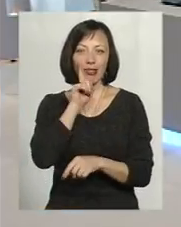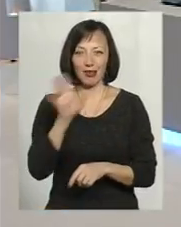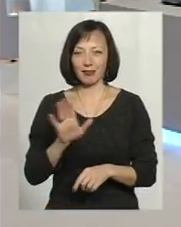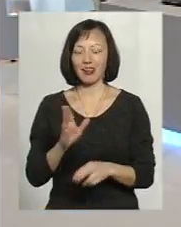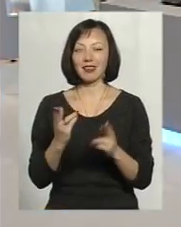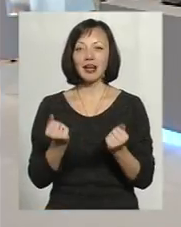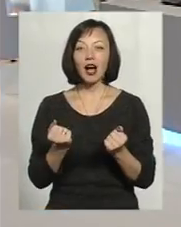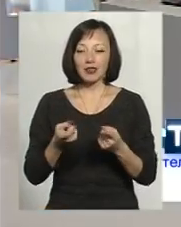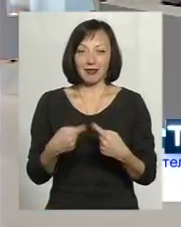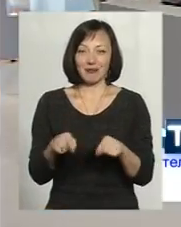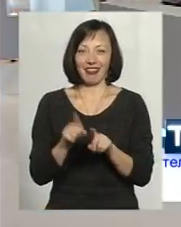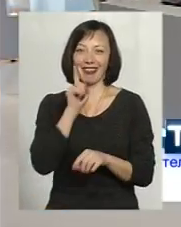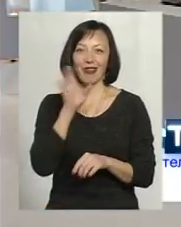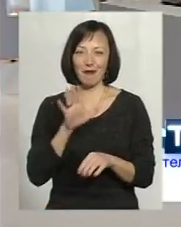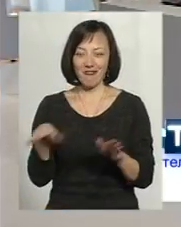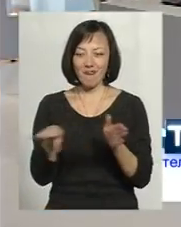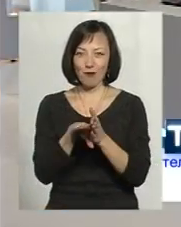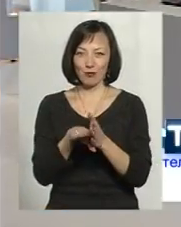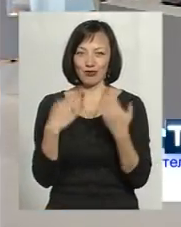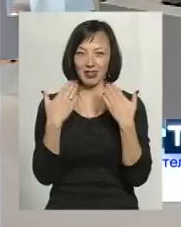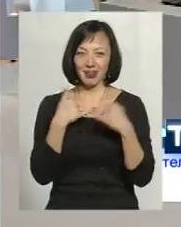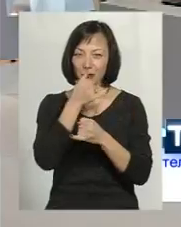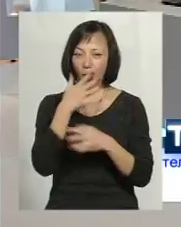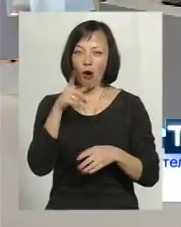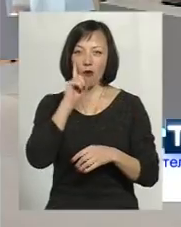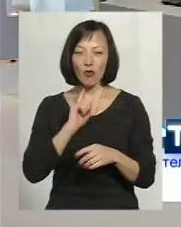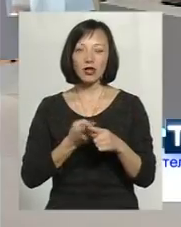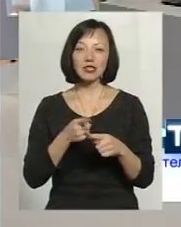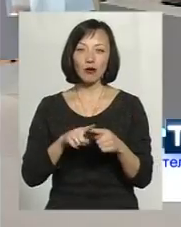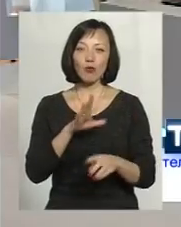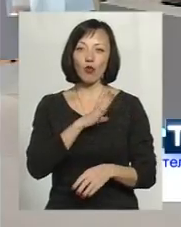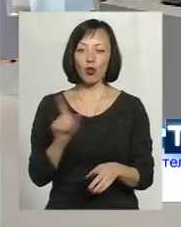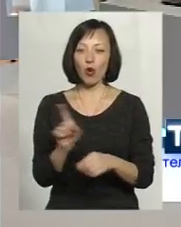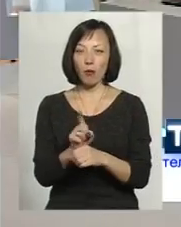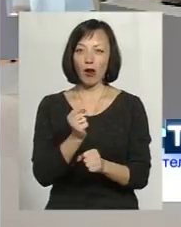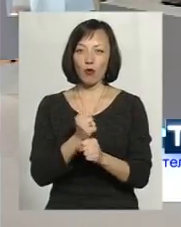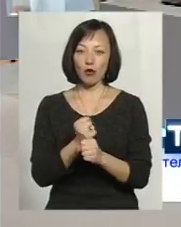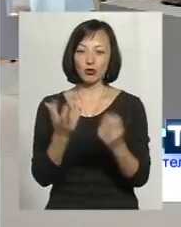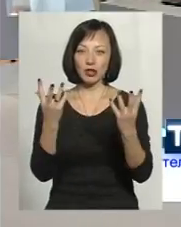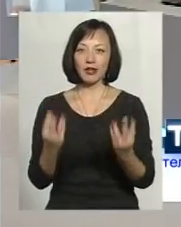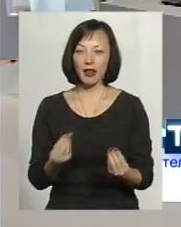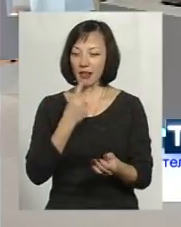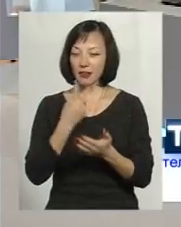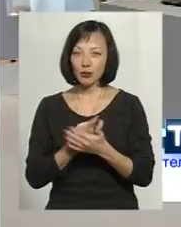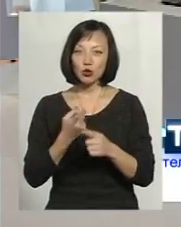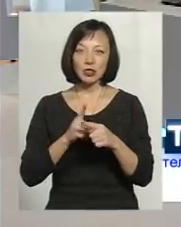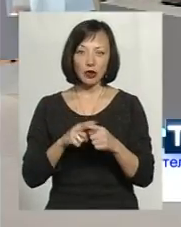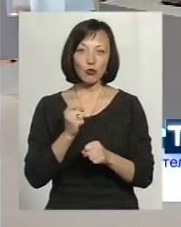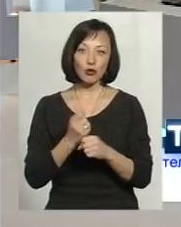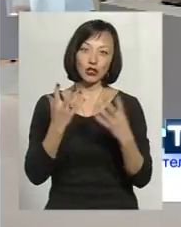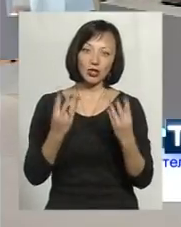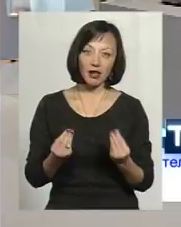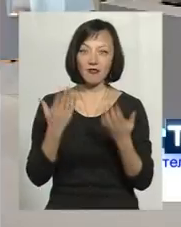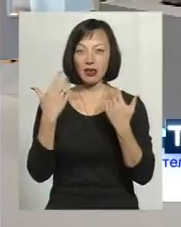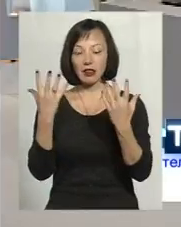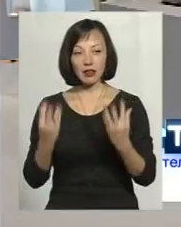дискомфорту. Відпустка була зоною дискомфорту, тому що комфорт це було насправді нормальний робочий день, незважаючи на те, чи це робочий день, чи це